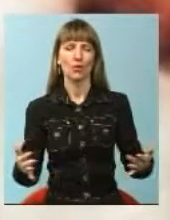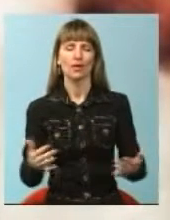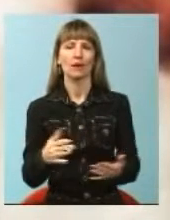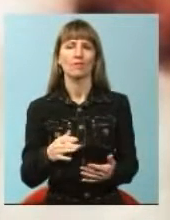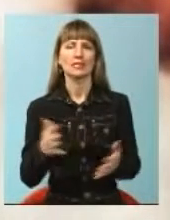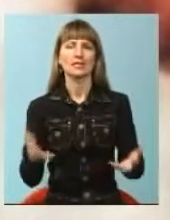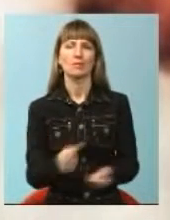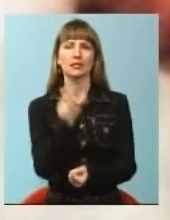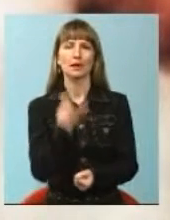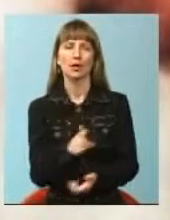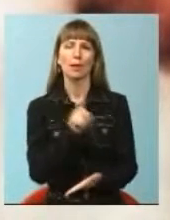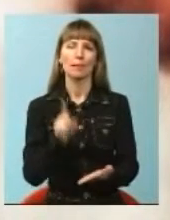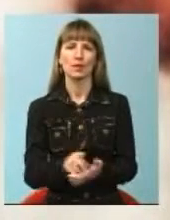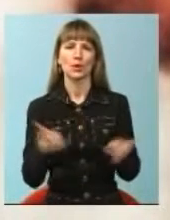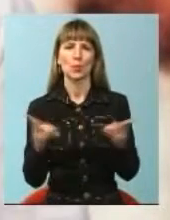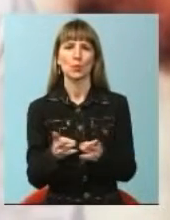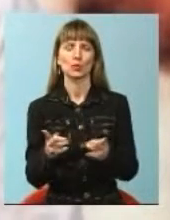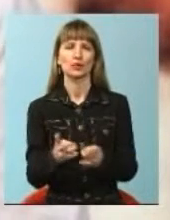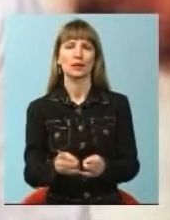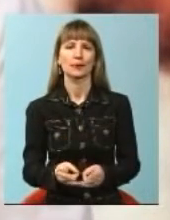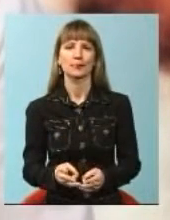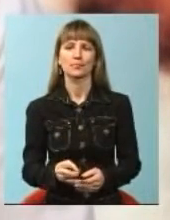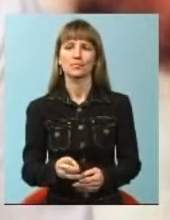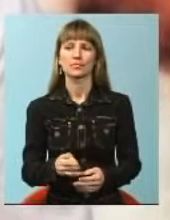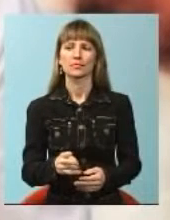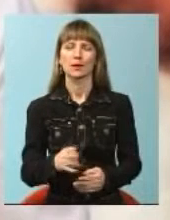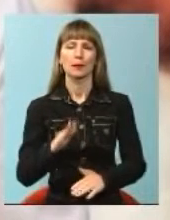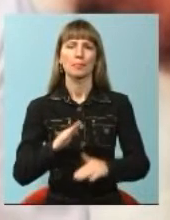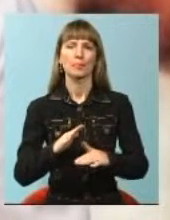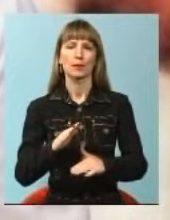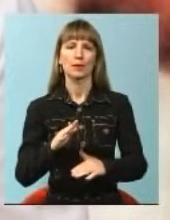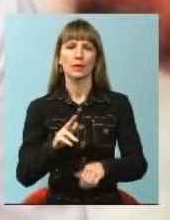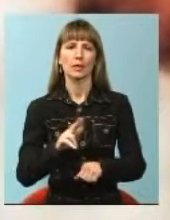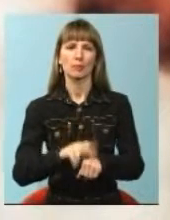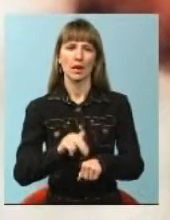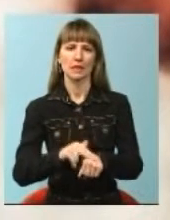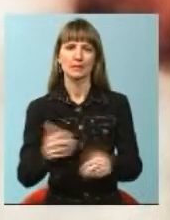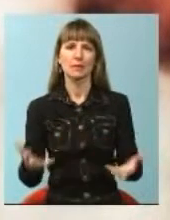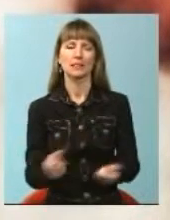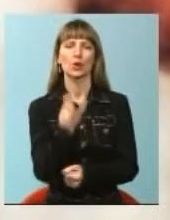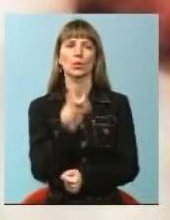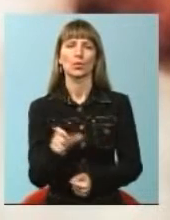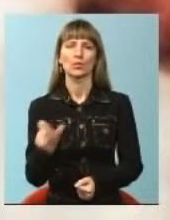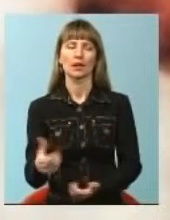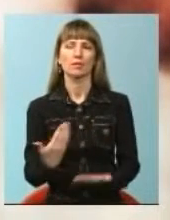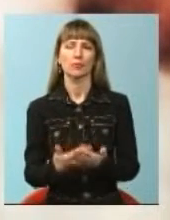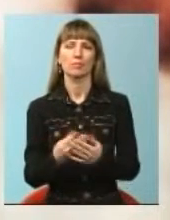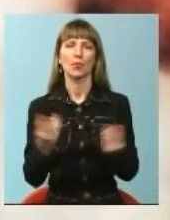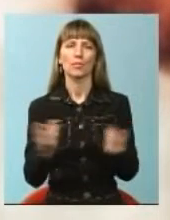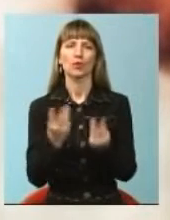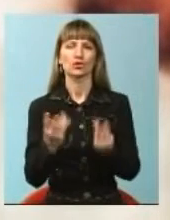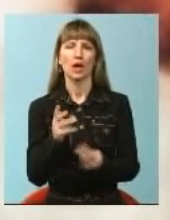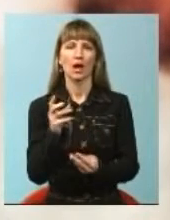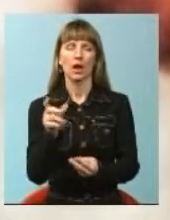Спасатели обязательно нужны на пляже. Полиция спасает людей. К примеру, пожарный –